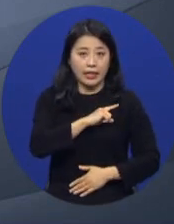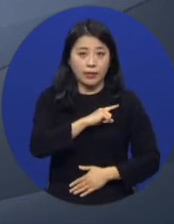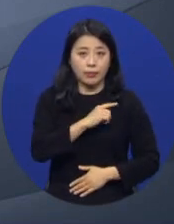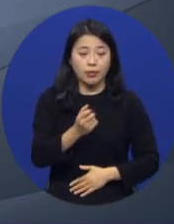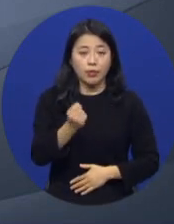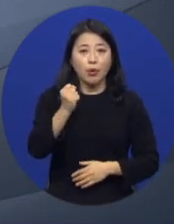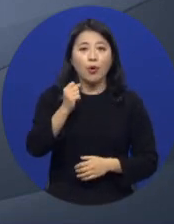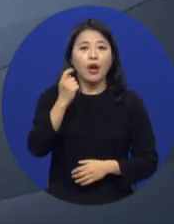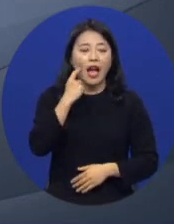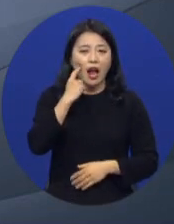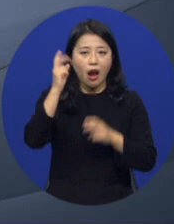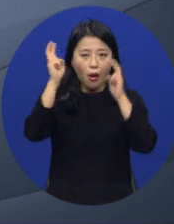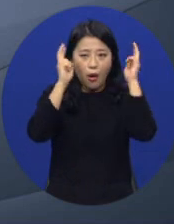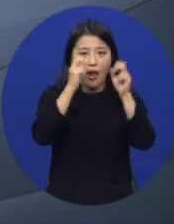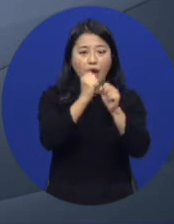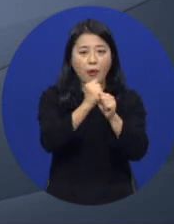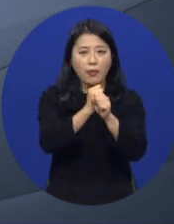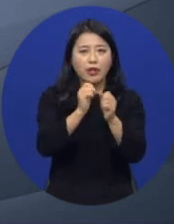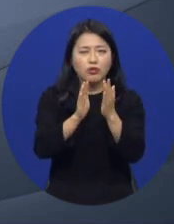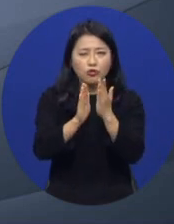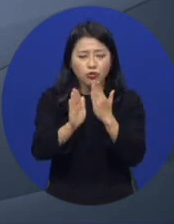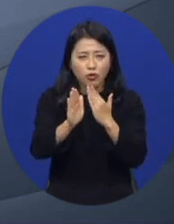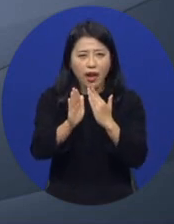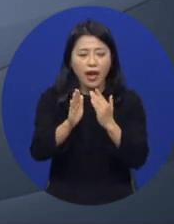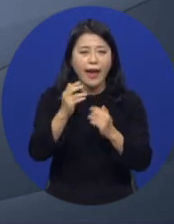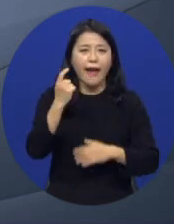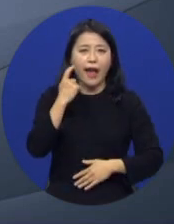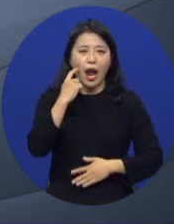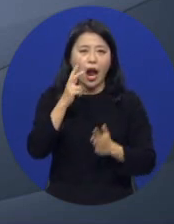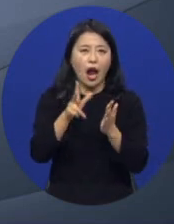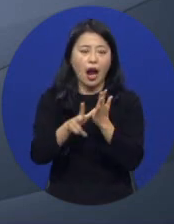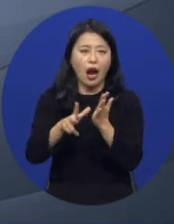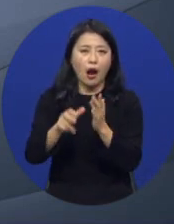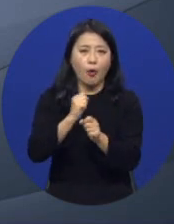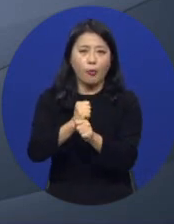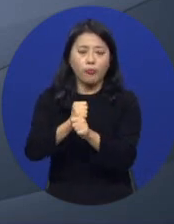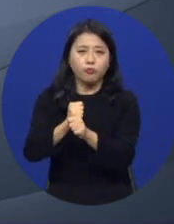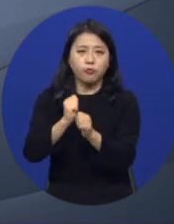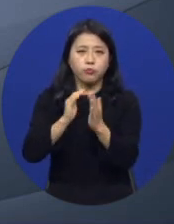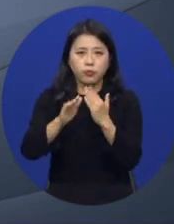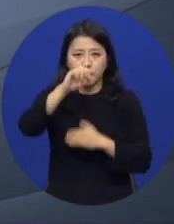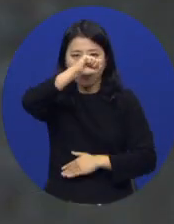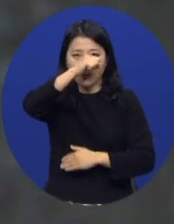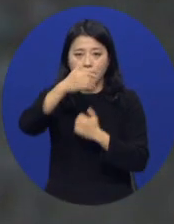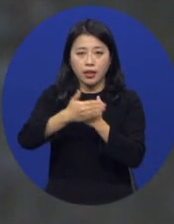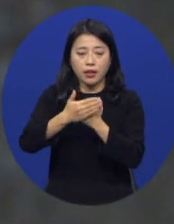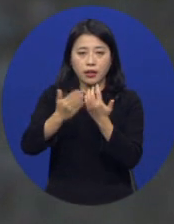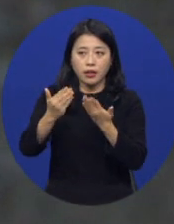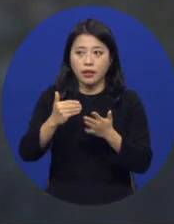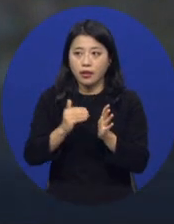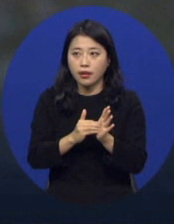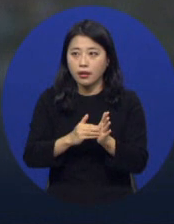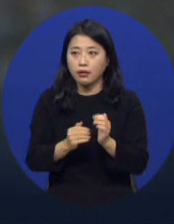뒤 개발자재를 납품받은 것처럼 허위 증빙 자료를 만들어 보조금을 타는 겁니다